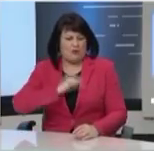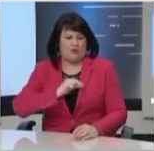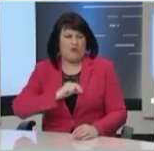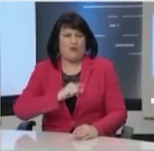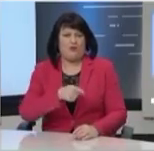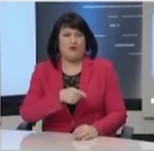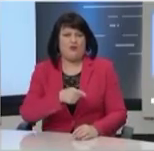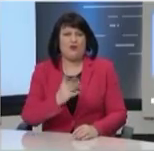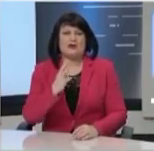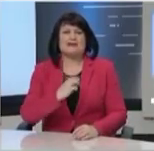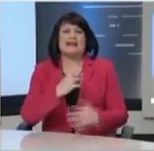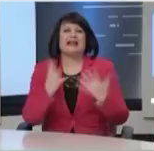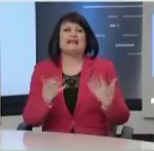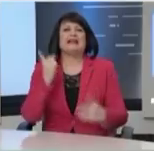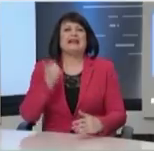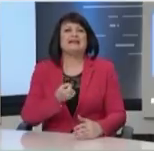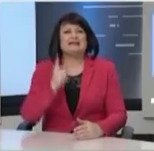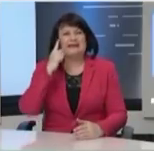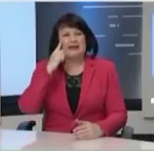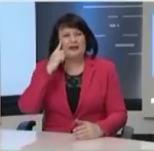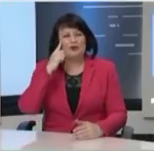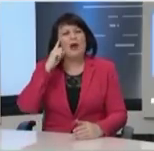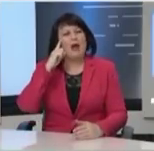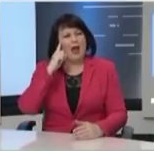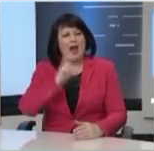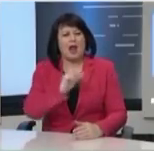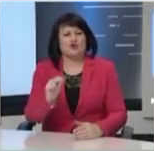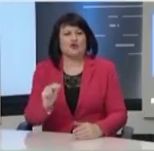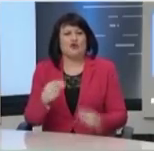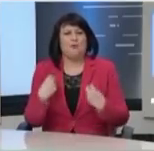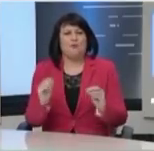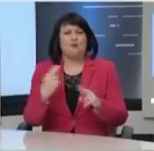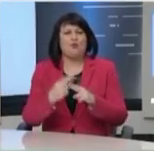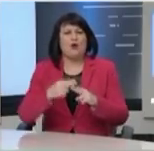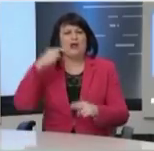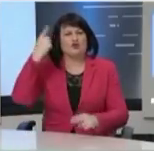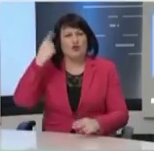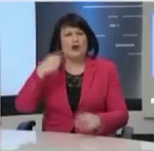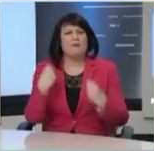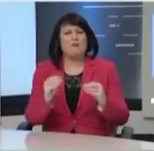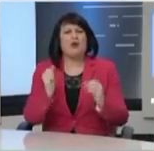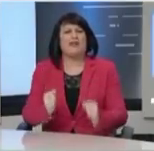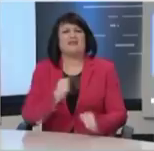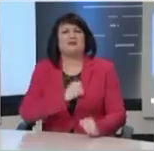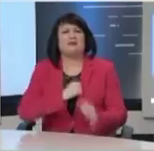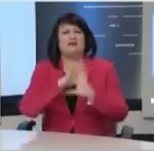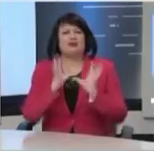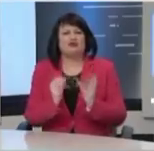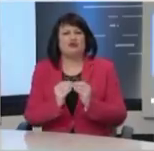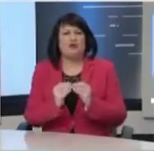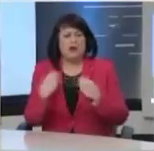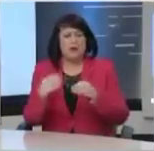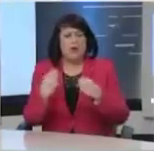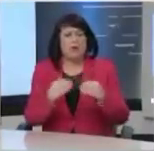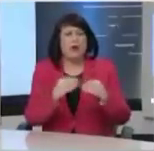Επειδή πήρε 49%, πουλάτε αξίες, πουλάτε ιδανικά, πουλάτε οράματα, πουλάτε τις θέσεις σας, την παρακαταθήκη